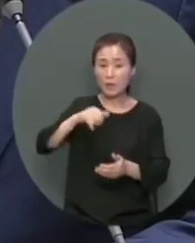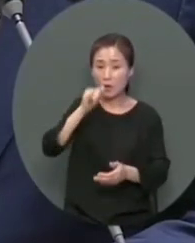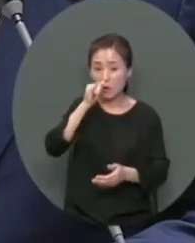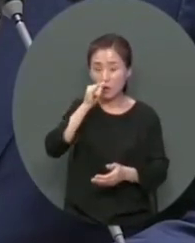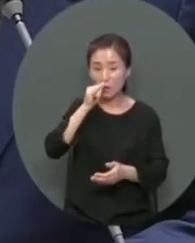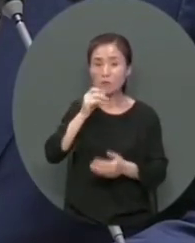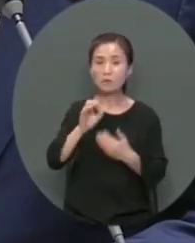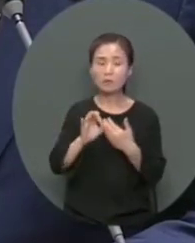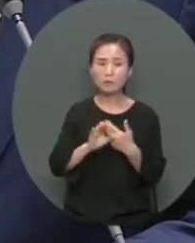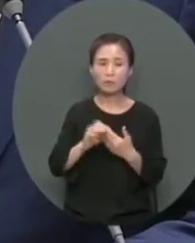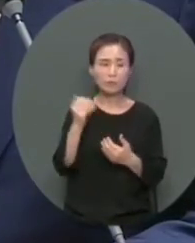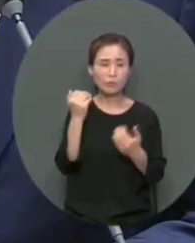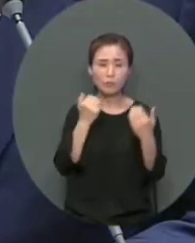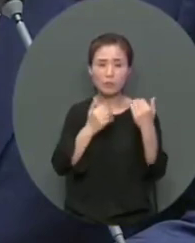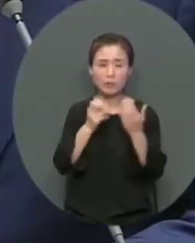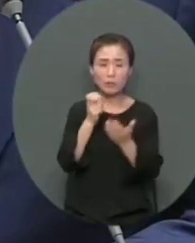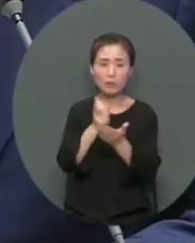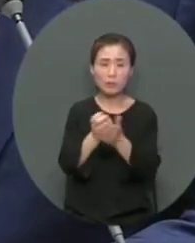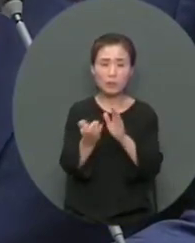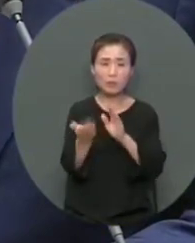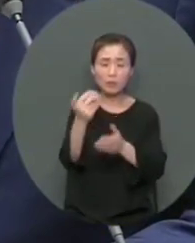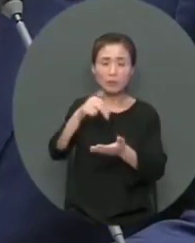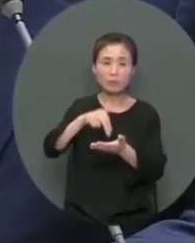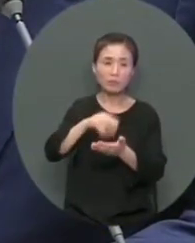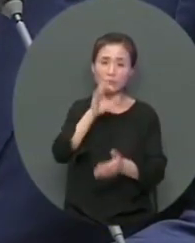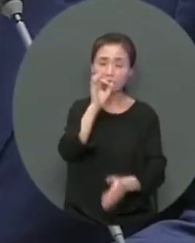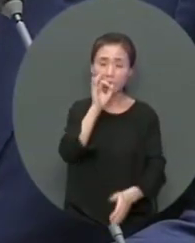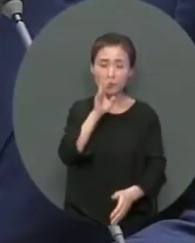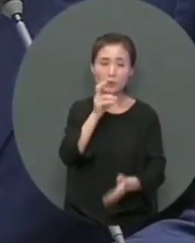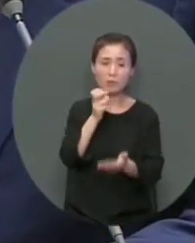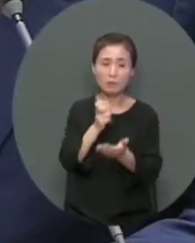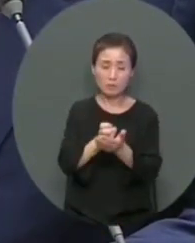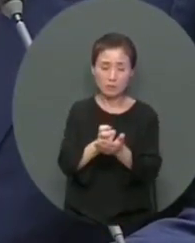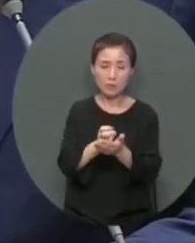누구도 법 위에 설 수는 없다 하는 것이 저희